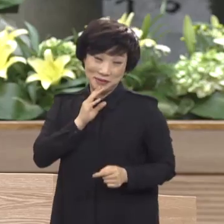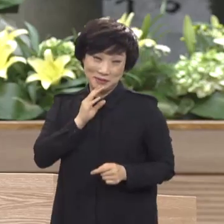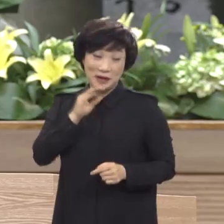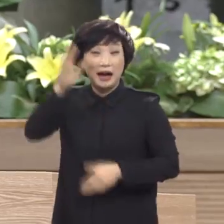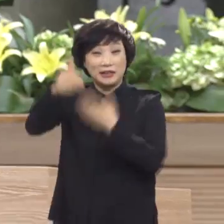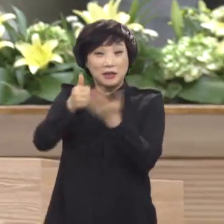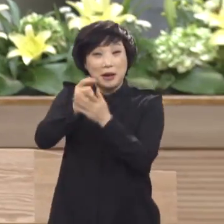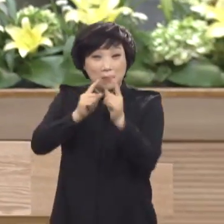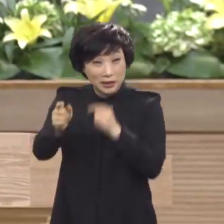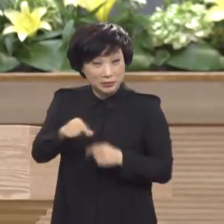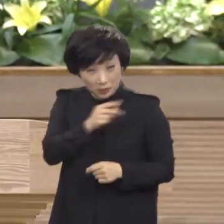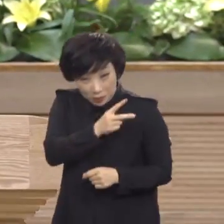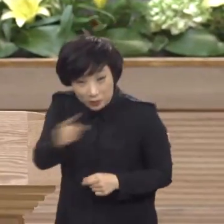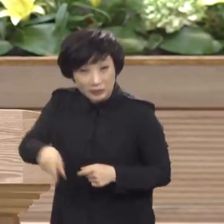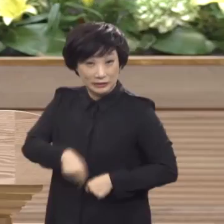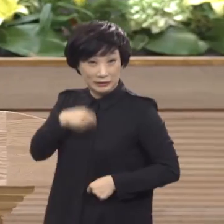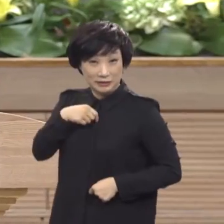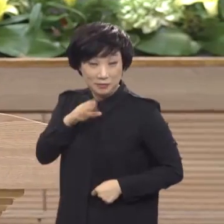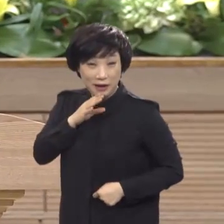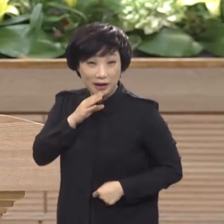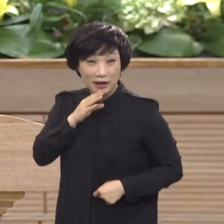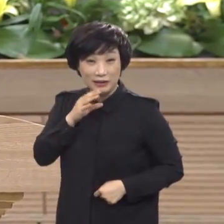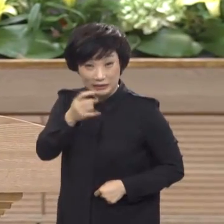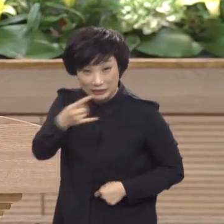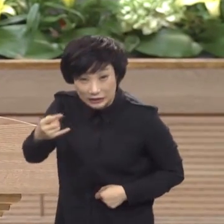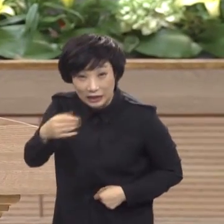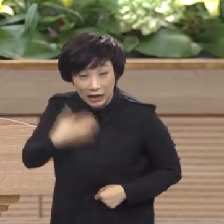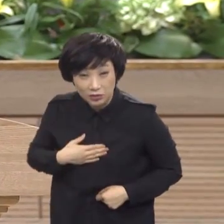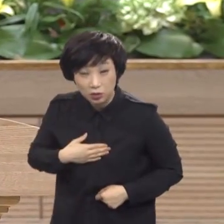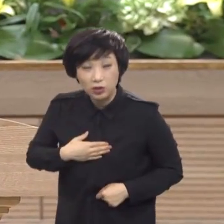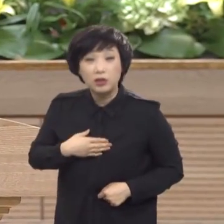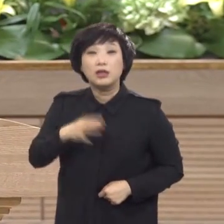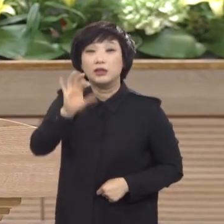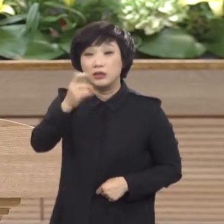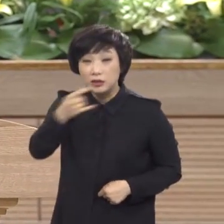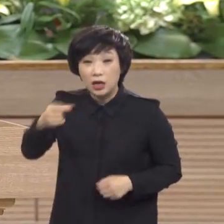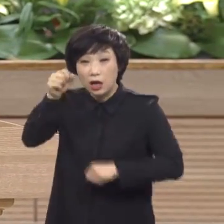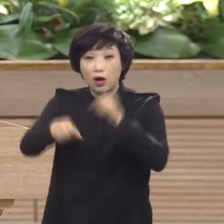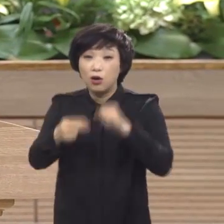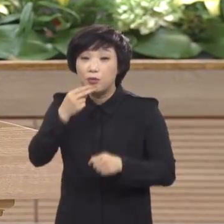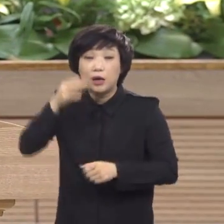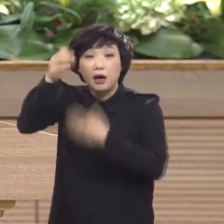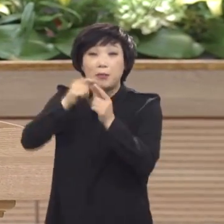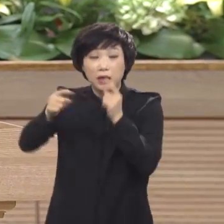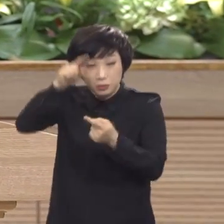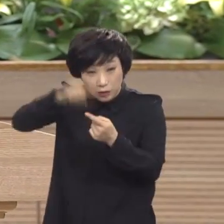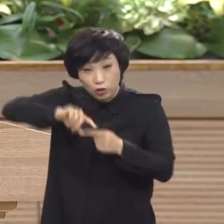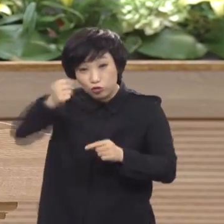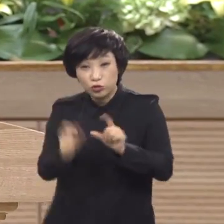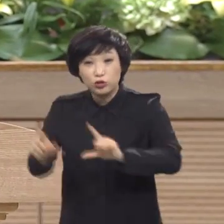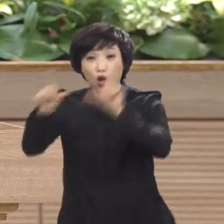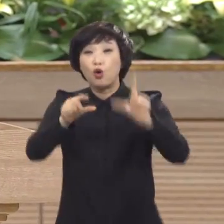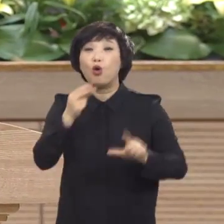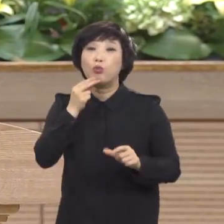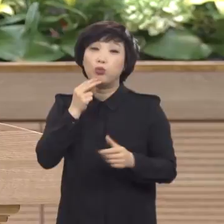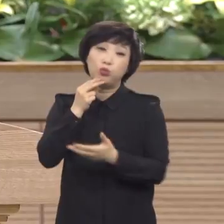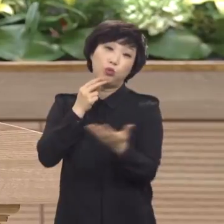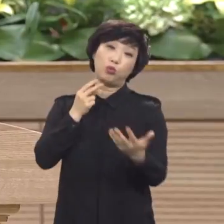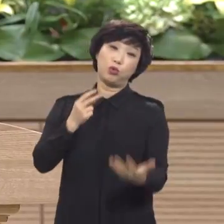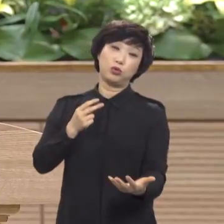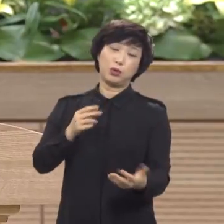하나님의 말씀이 의요. 의를 행치 않는 자, 하나님 말씀대로 살지 않는 자는